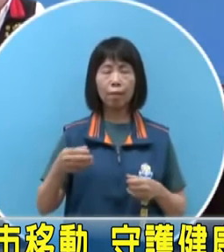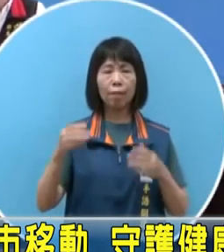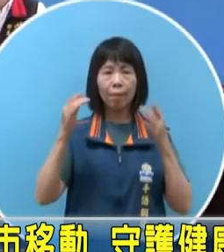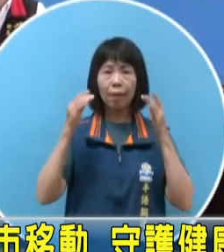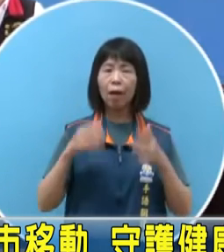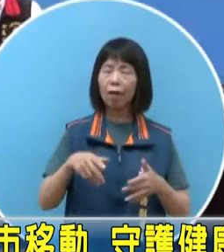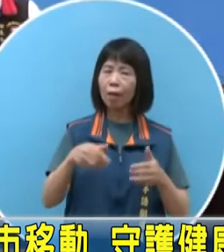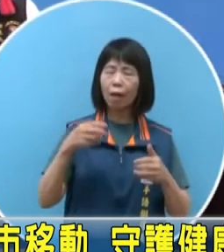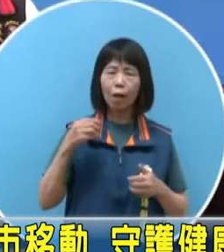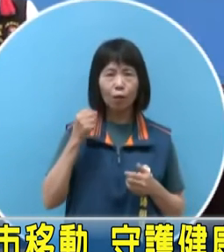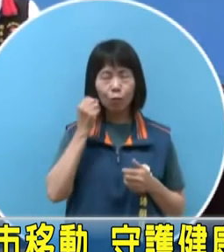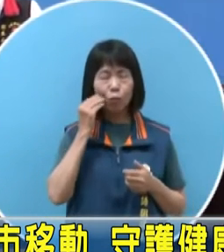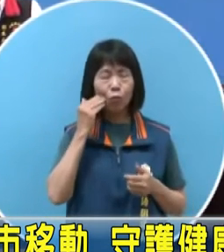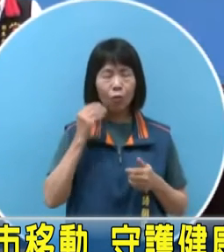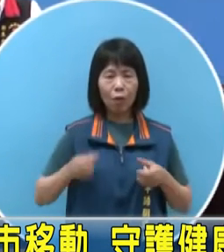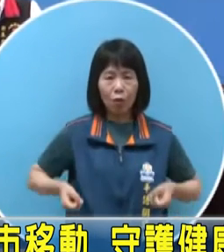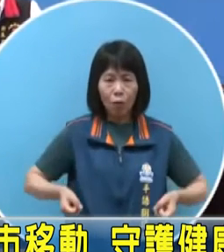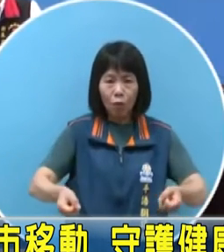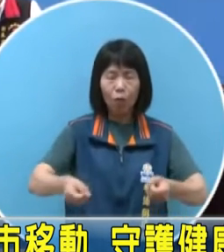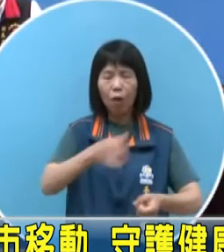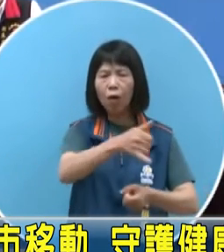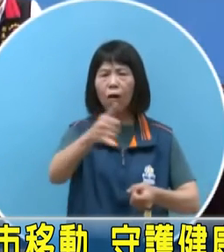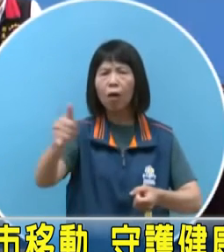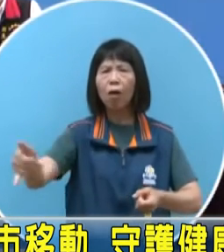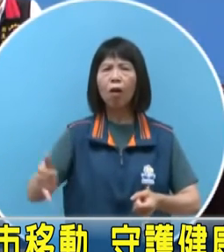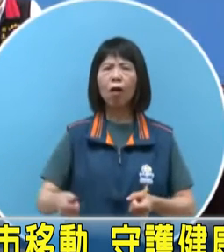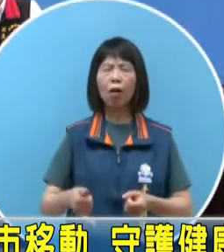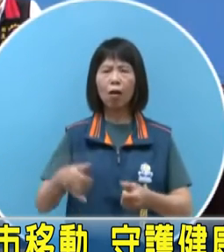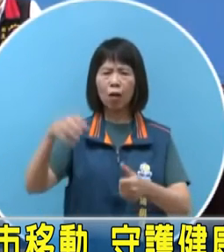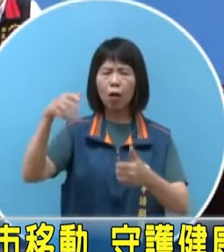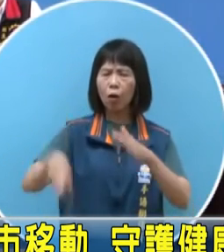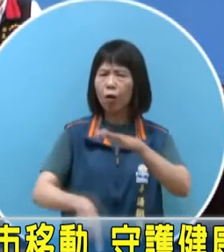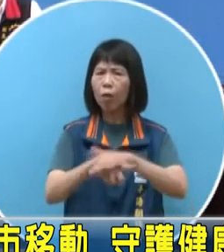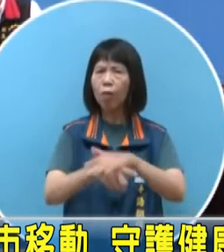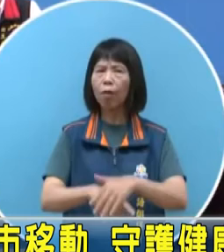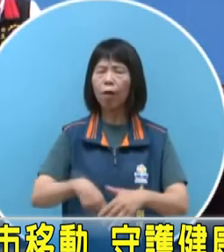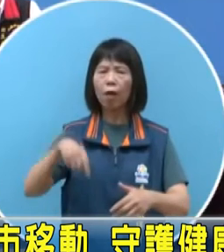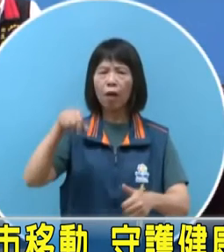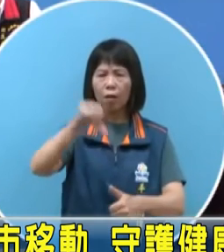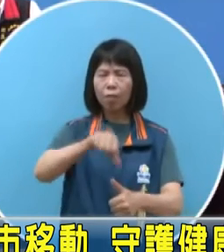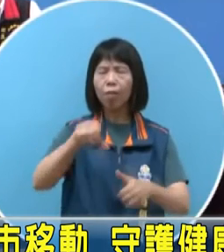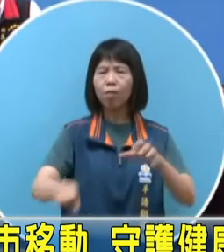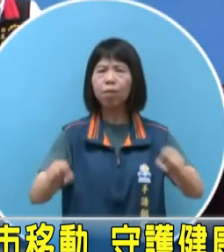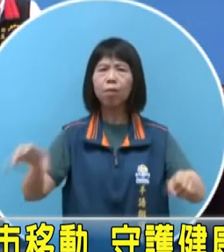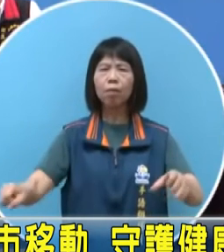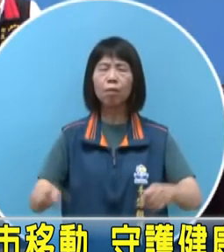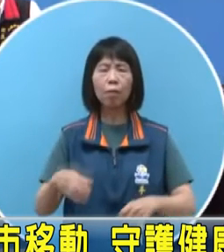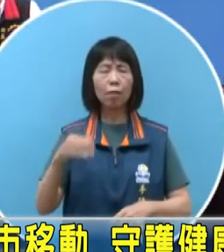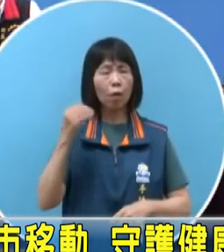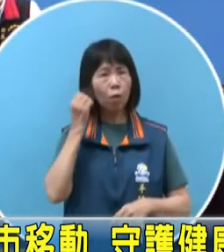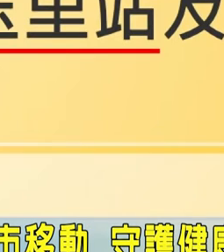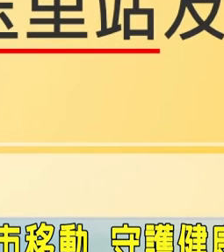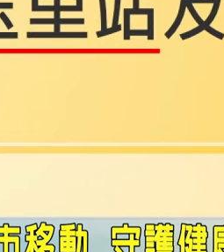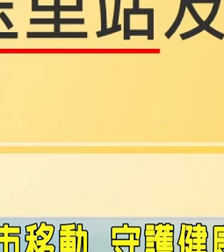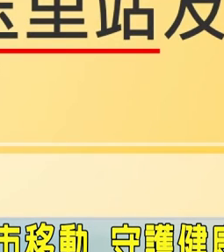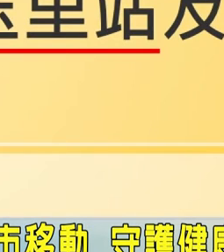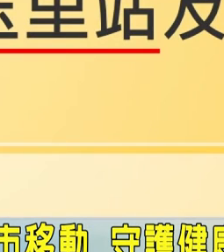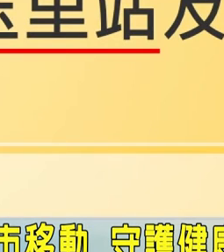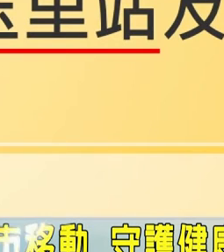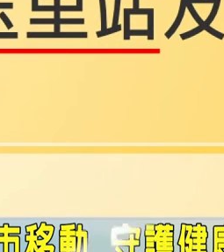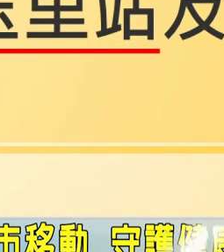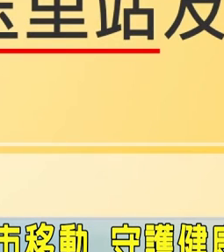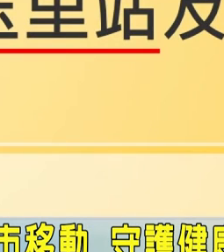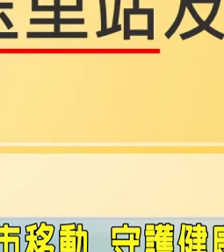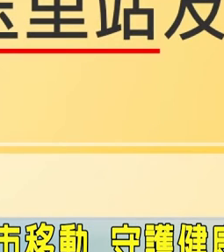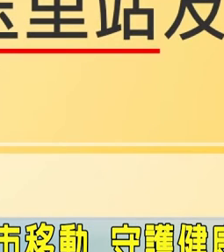应端午节连休，花莲县政府自6月11号到14号1连4天，将在花莲火车站、玉里